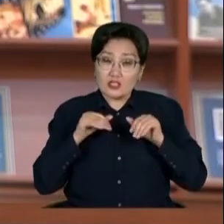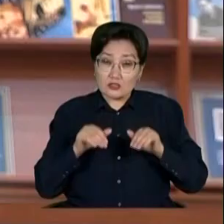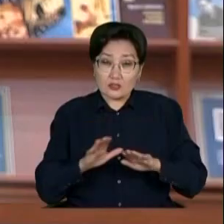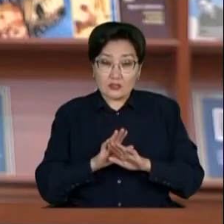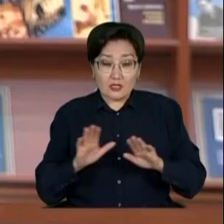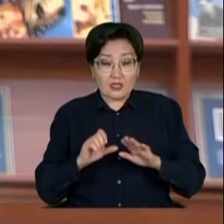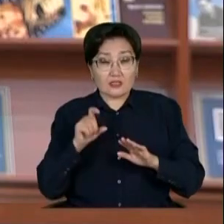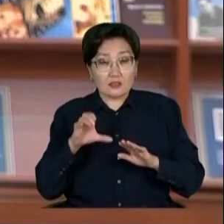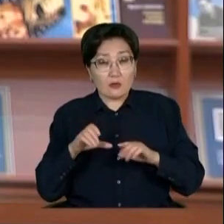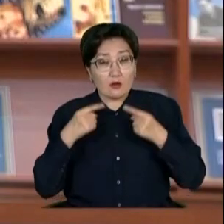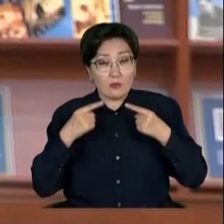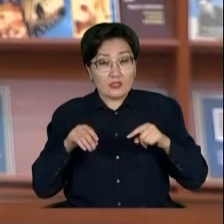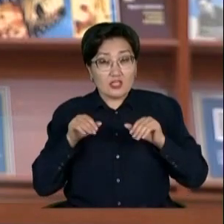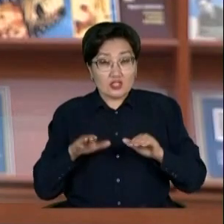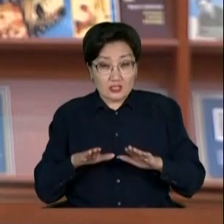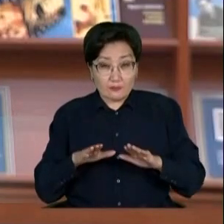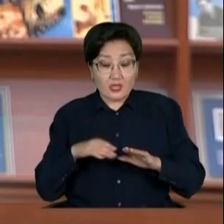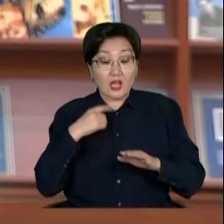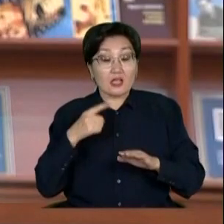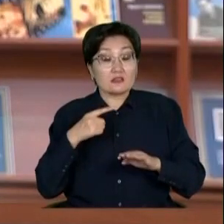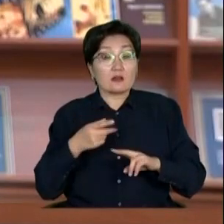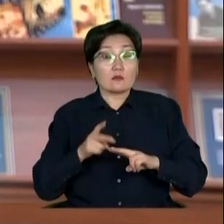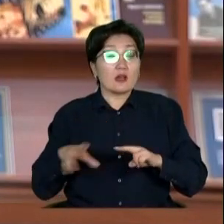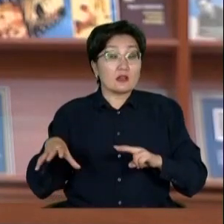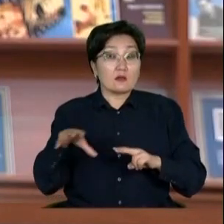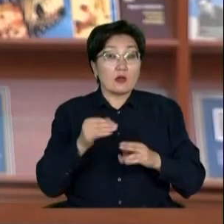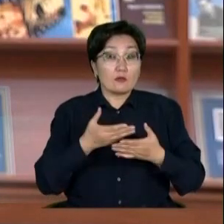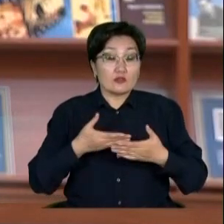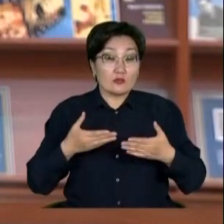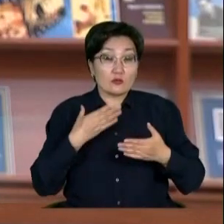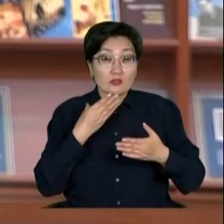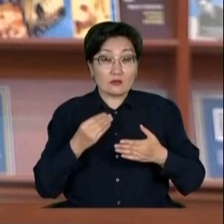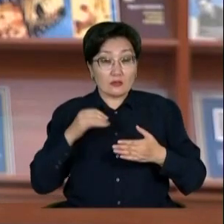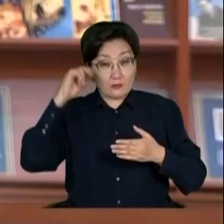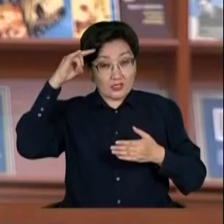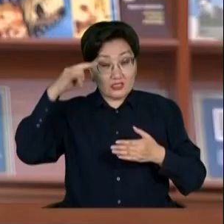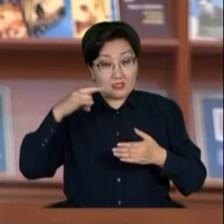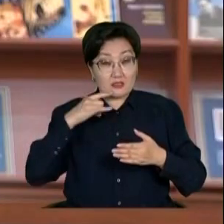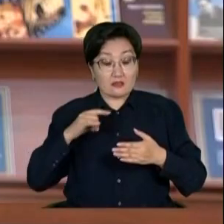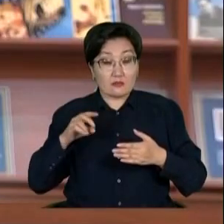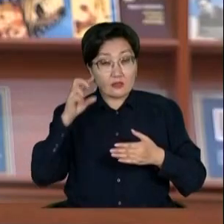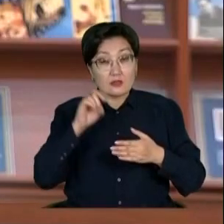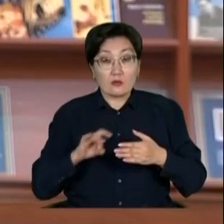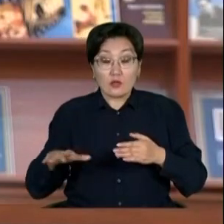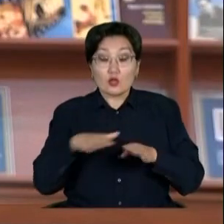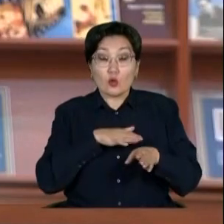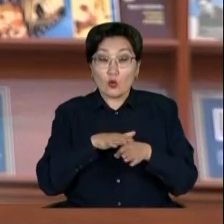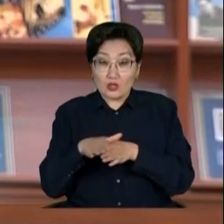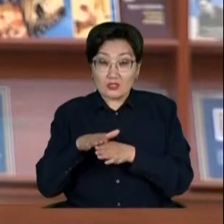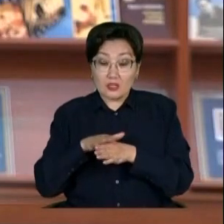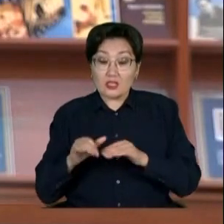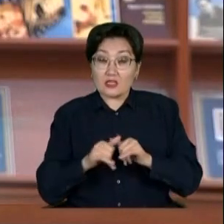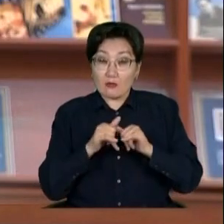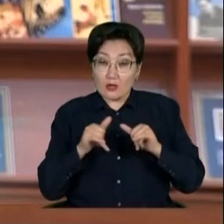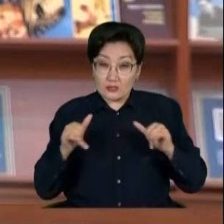қана лайысымыз көп, басқа шешімдерді айтайық. Олардың барлығы біз енді өзімізді Қазақстанды толыққанды,